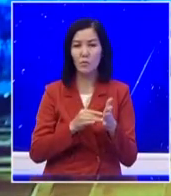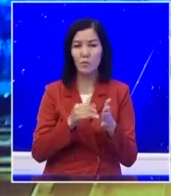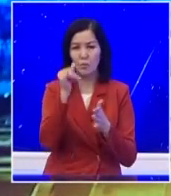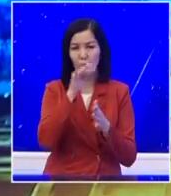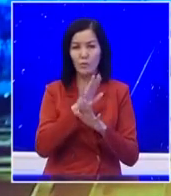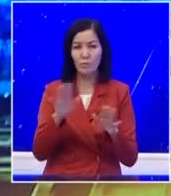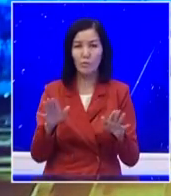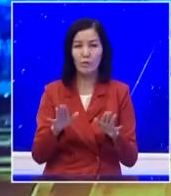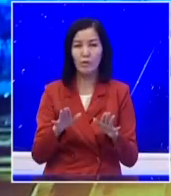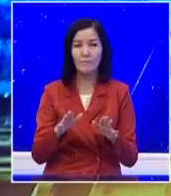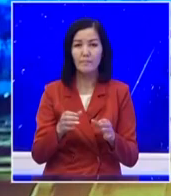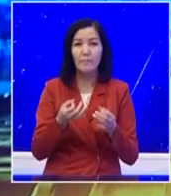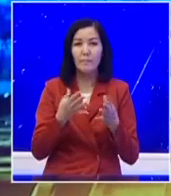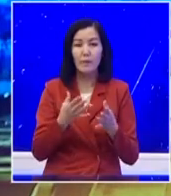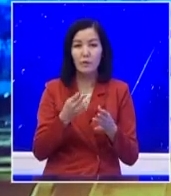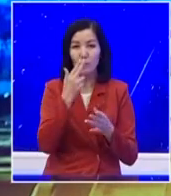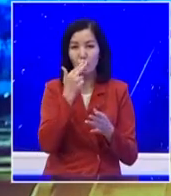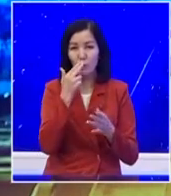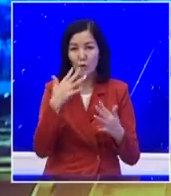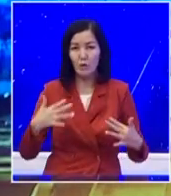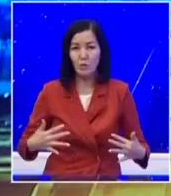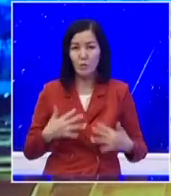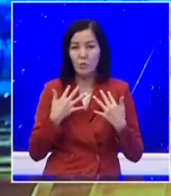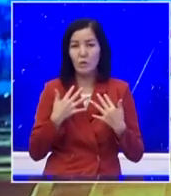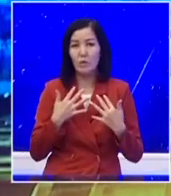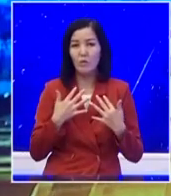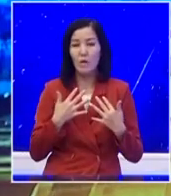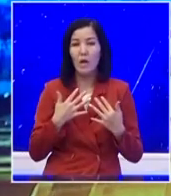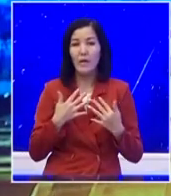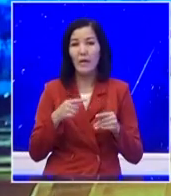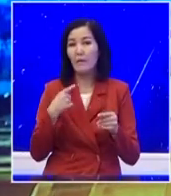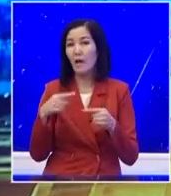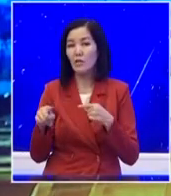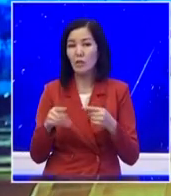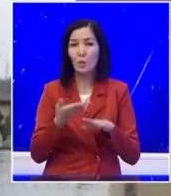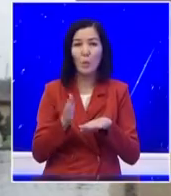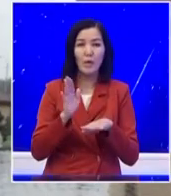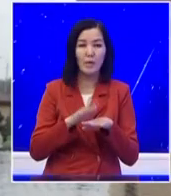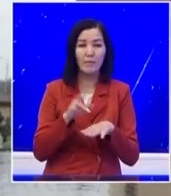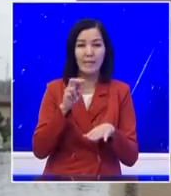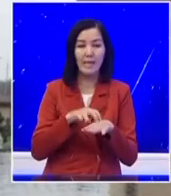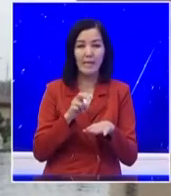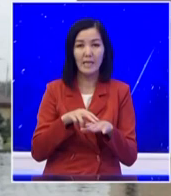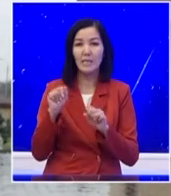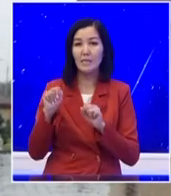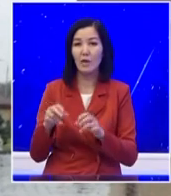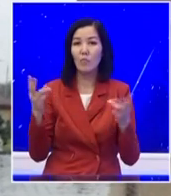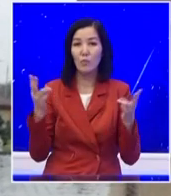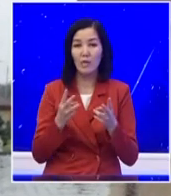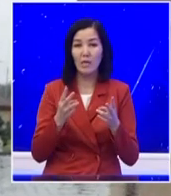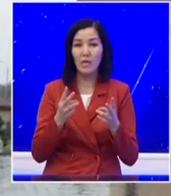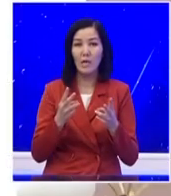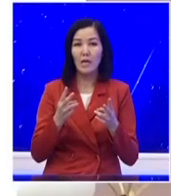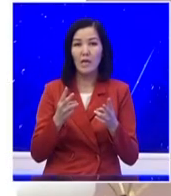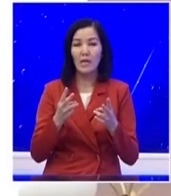бірден кәдуілгі жөтелден, суық деуден, тұмаудан ажырату қиын болып тұр. Осыған қарай дәрігерлер халықты сақ болуға шақырады.